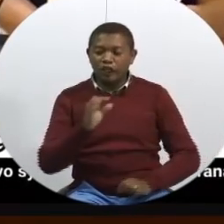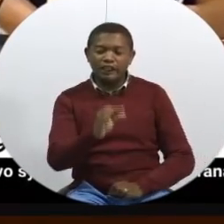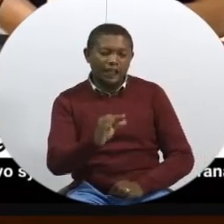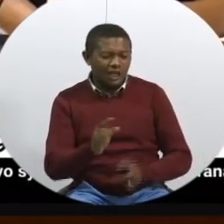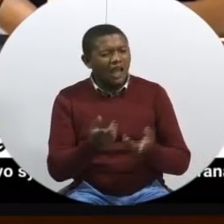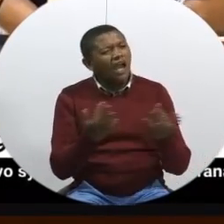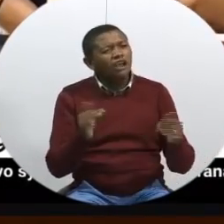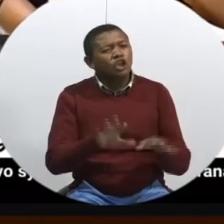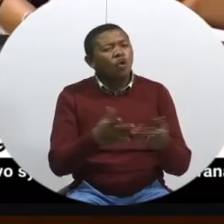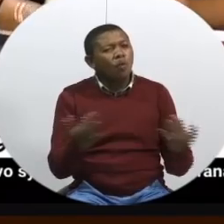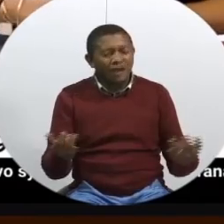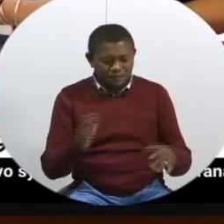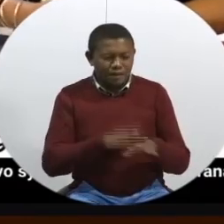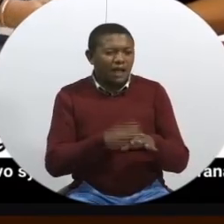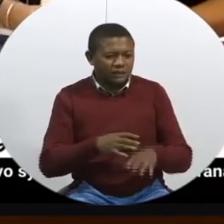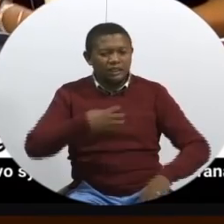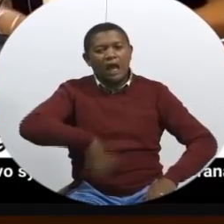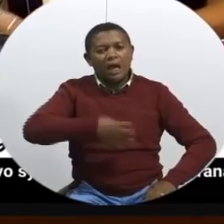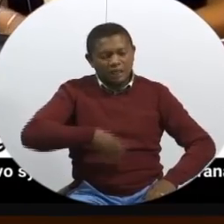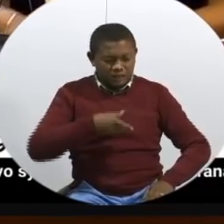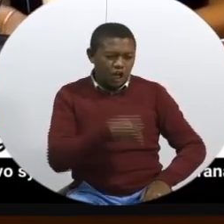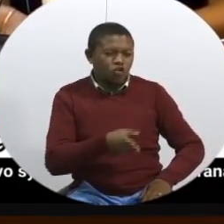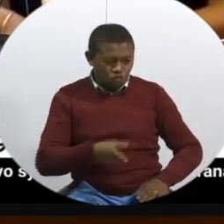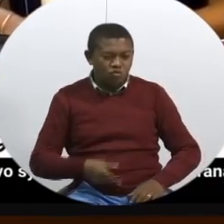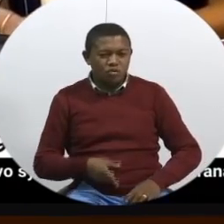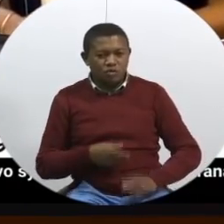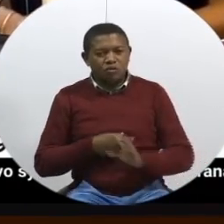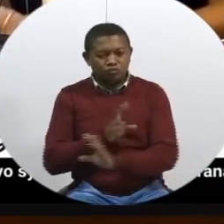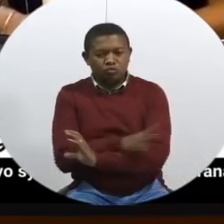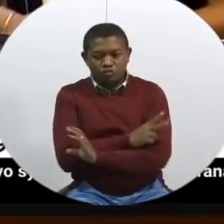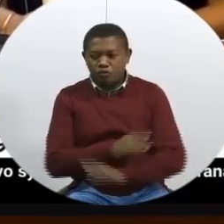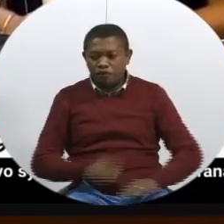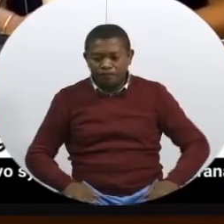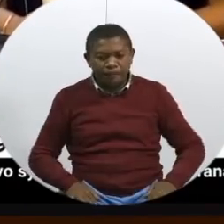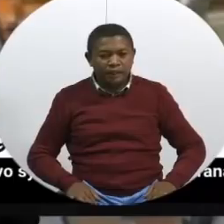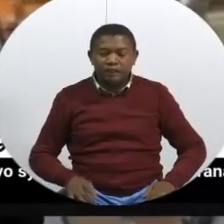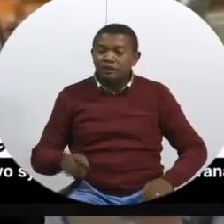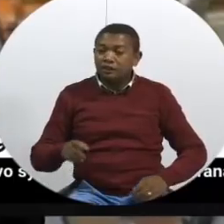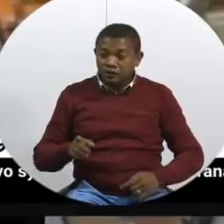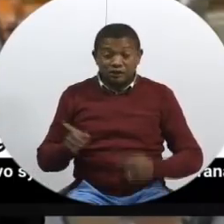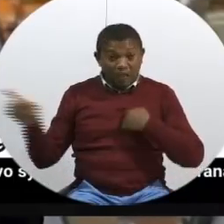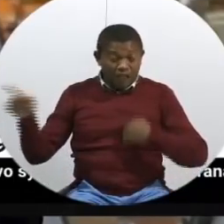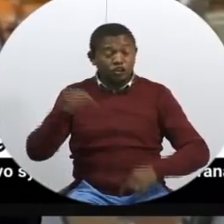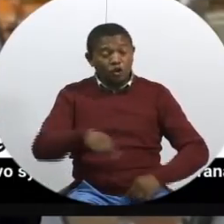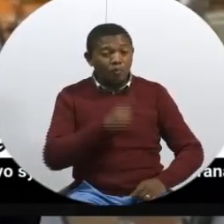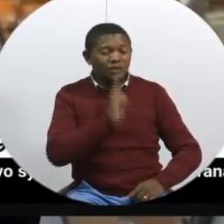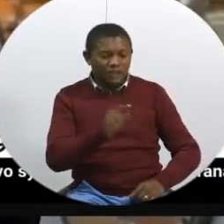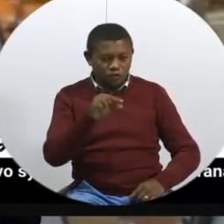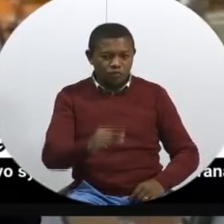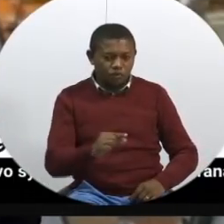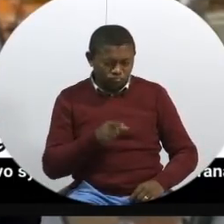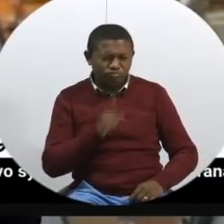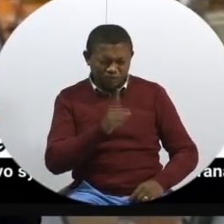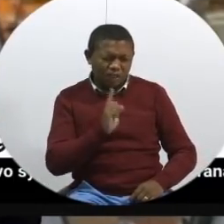aiza ny fifehezana an'ity valana aretina ity. Eto izany dia mahasamilaza aloha hatreto